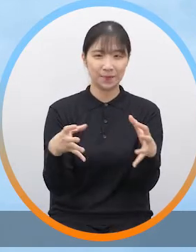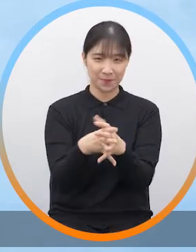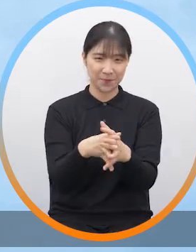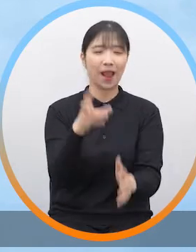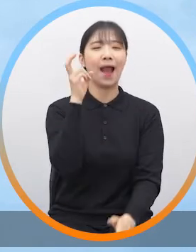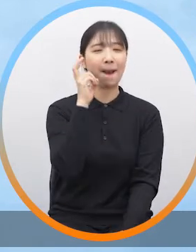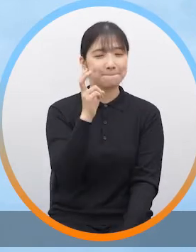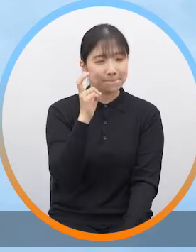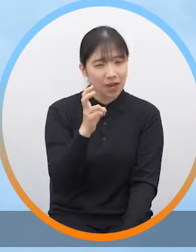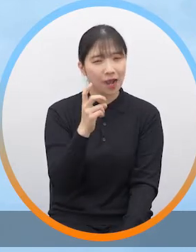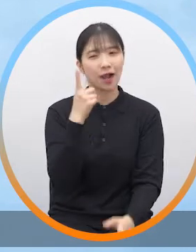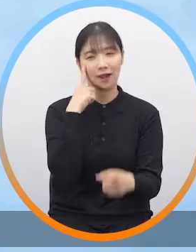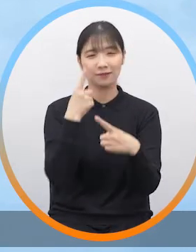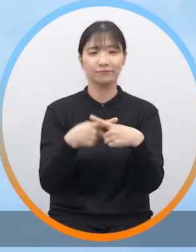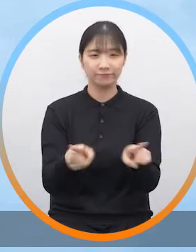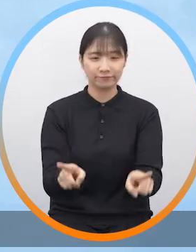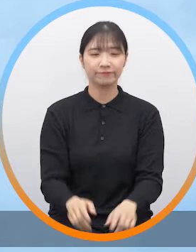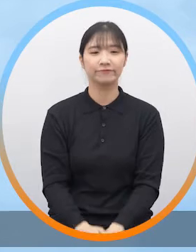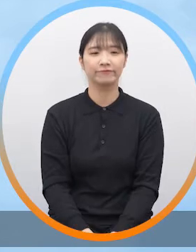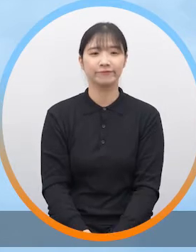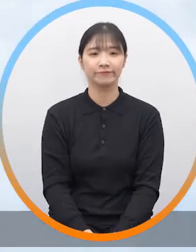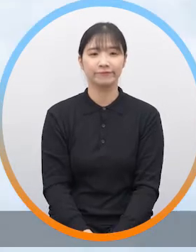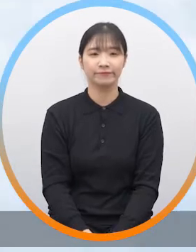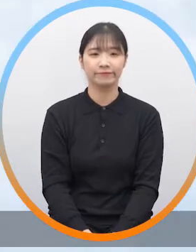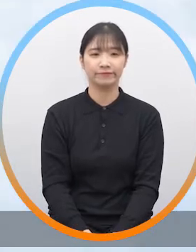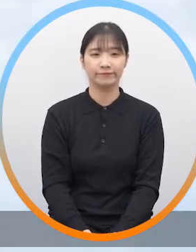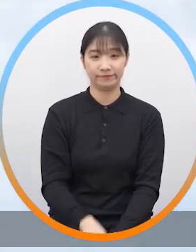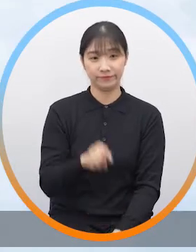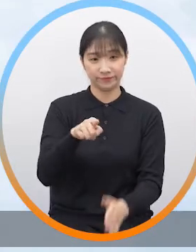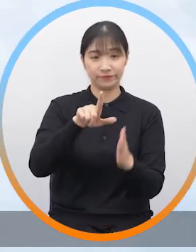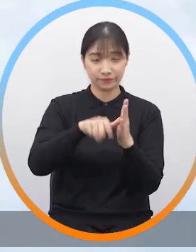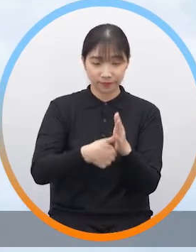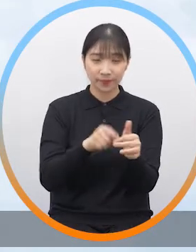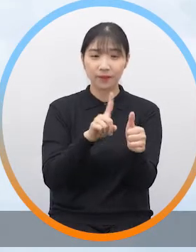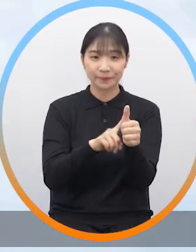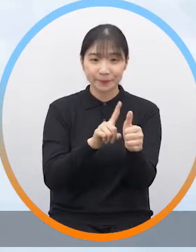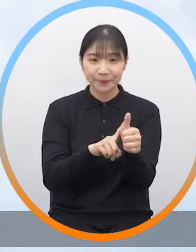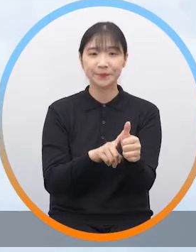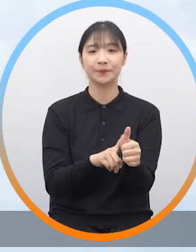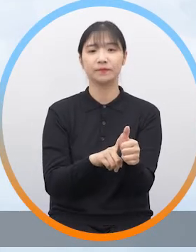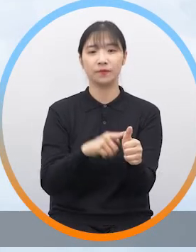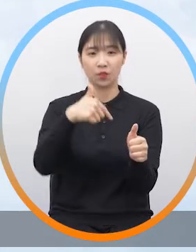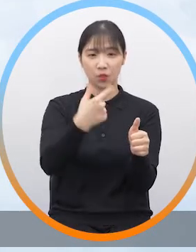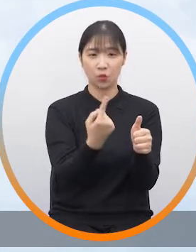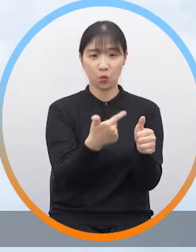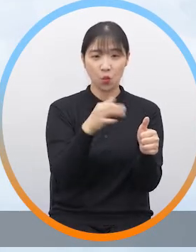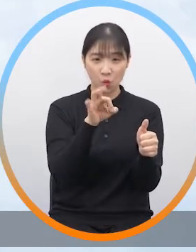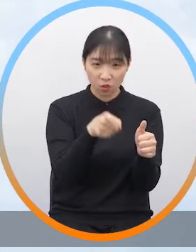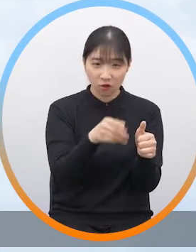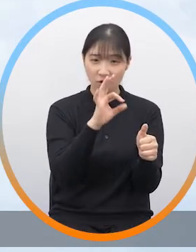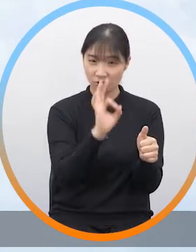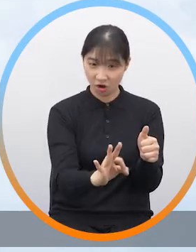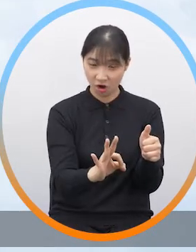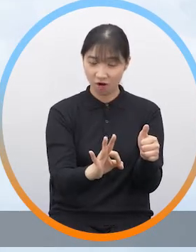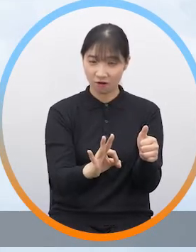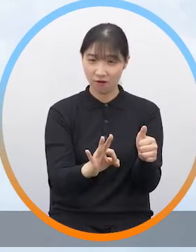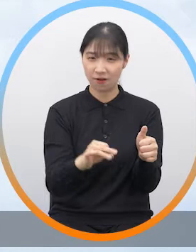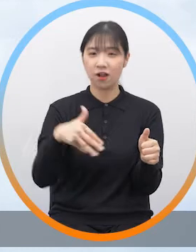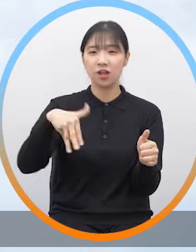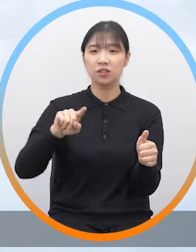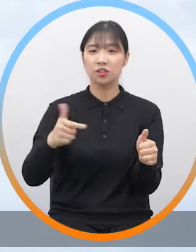것이다. 갔을 것이다. 이런 이야기인 것입니다. 이때의 왕인은 논어 10권이라고